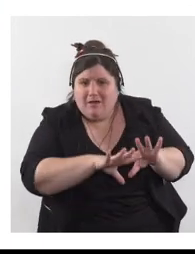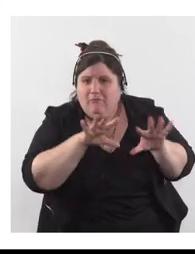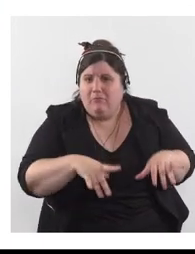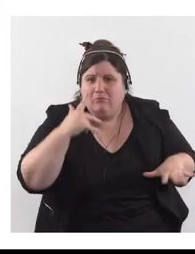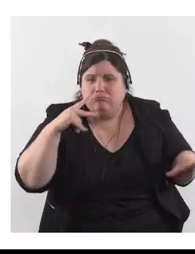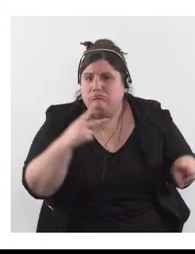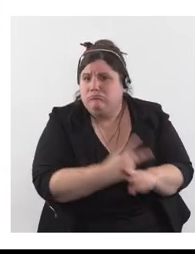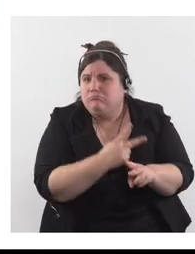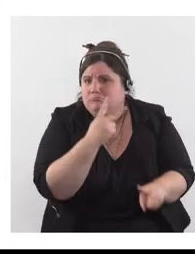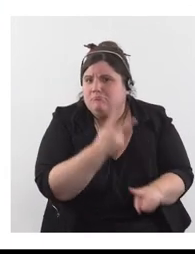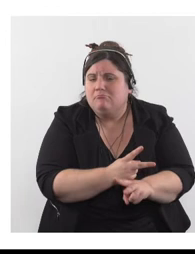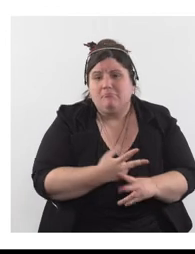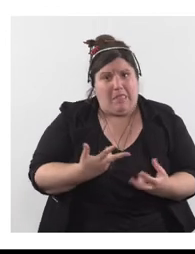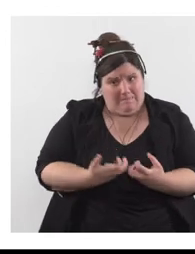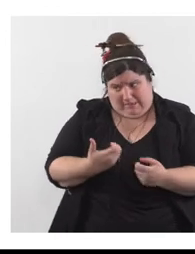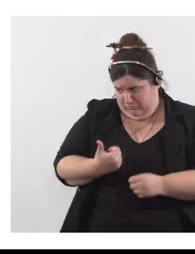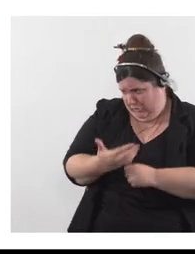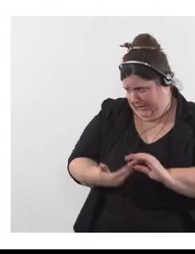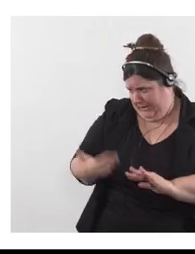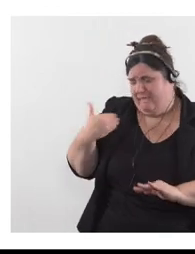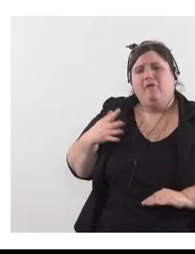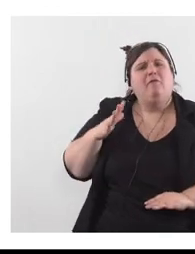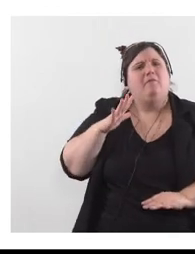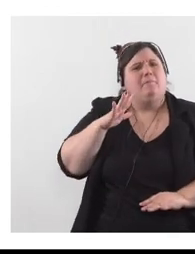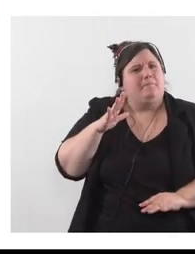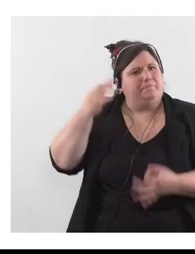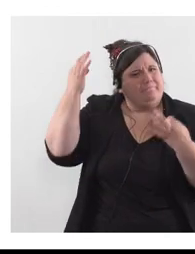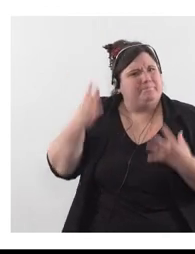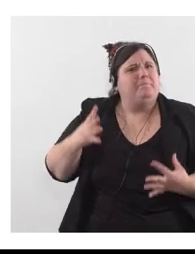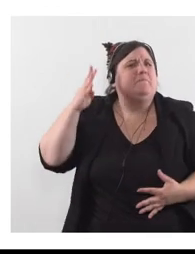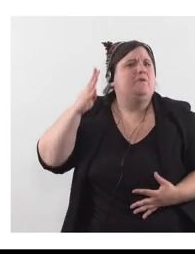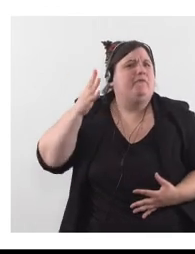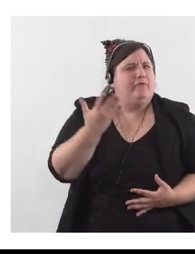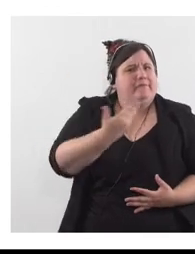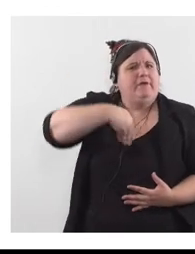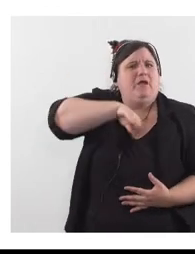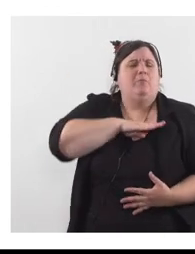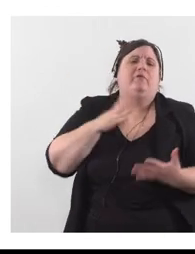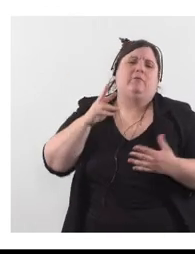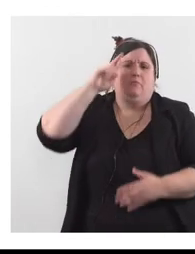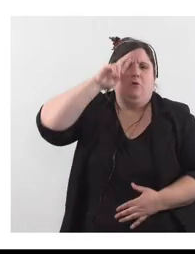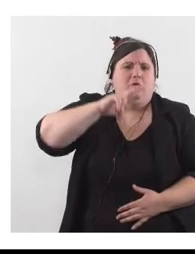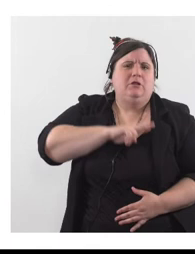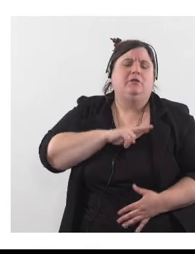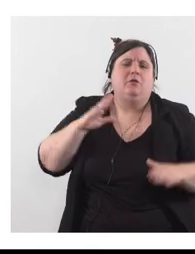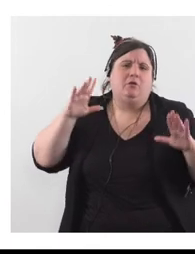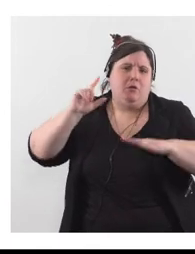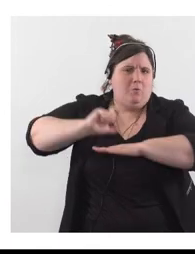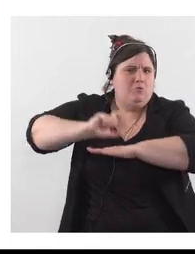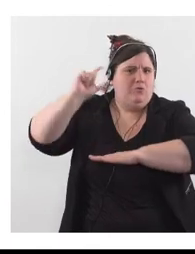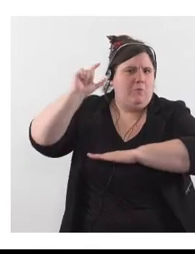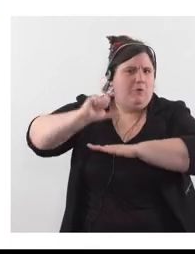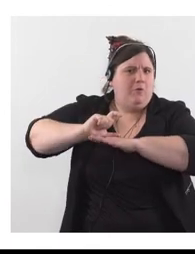nous avions une conférence des responsables musulmans. Il y avait peut-être 100 personnes dans la salle. Je leur ai dit, je